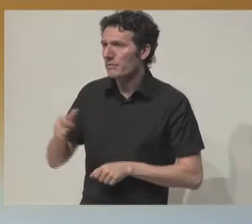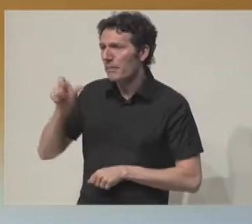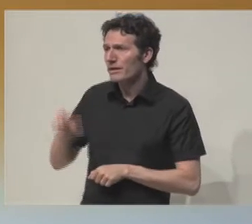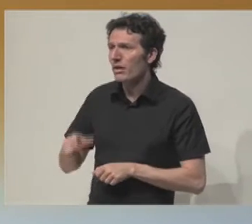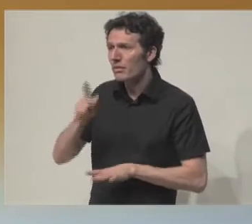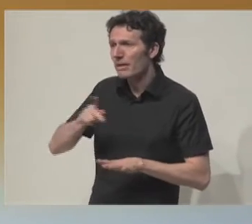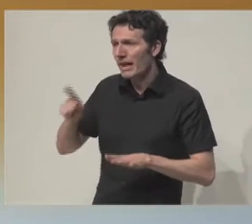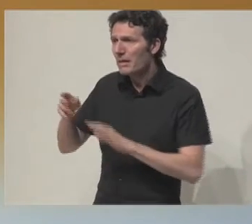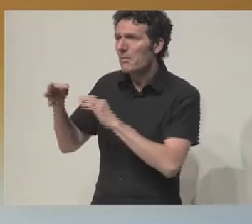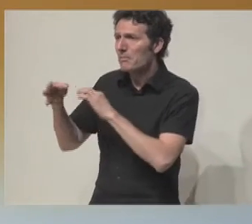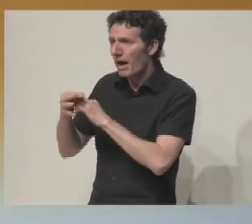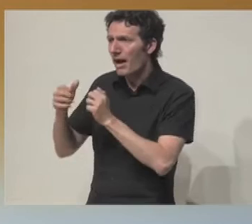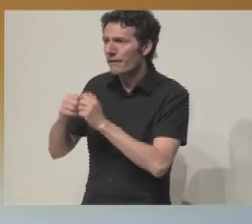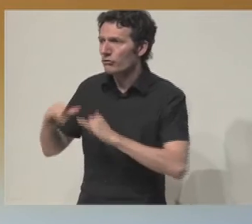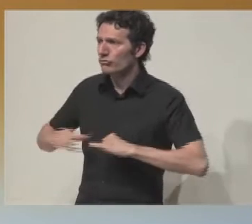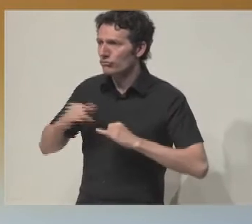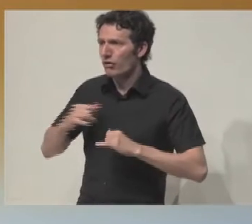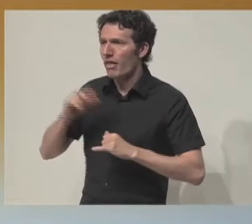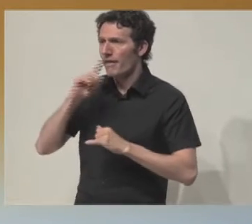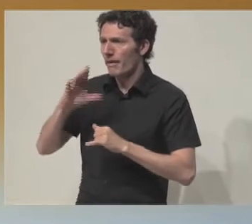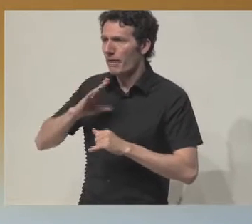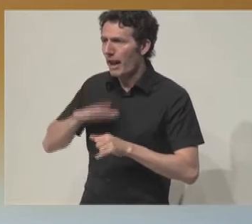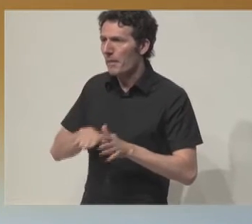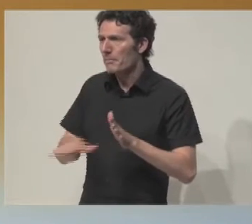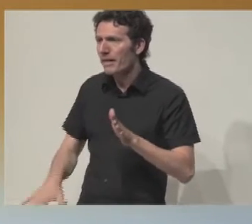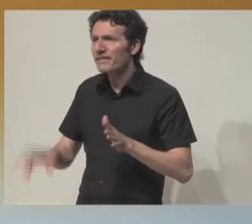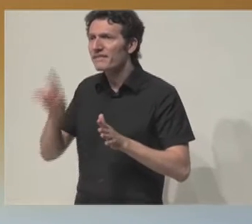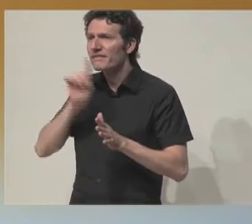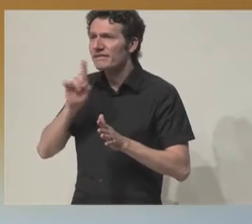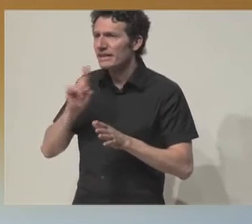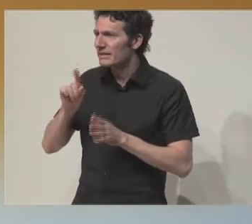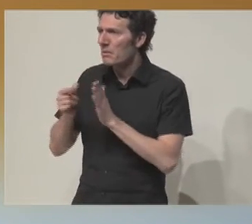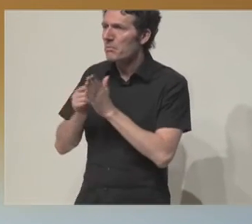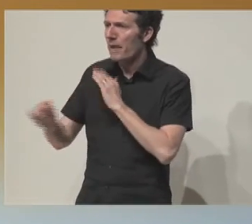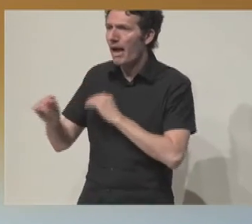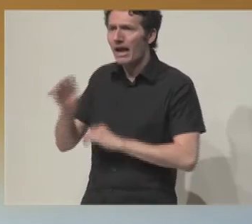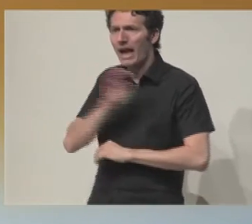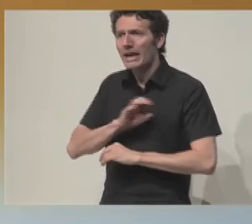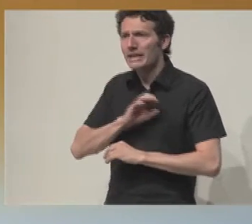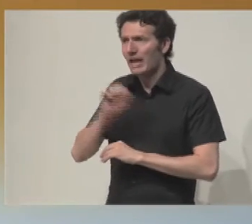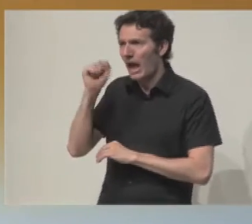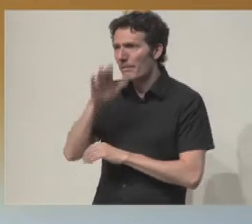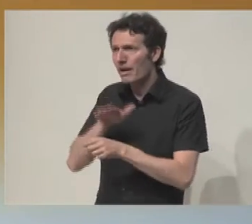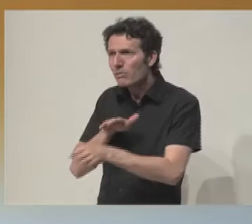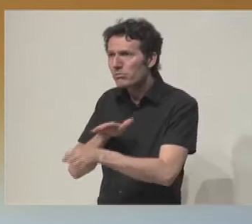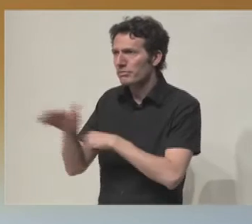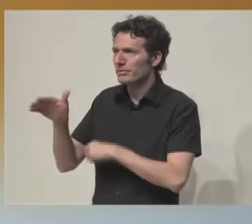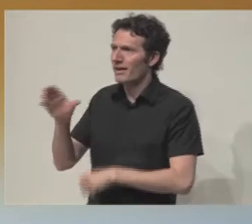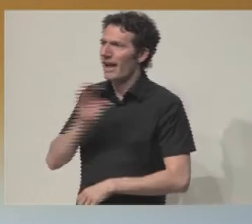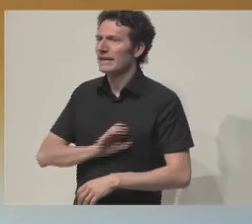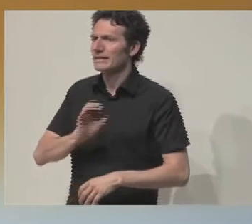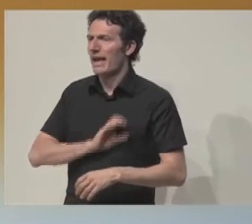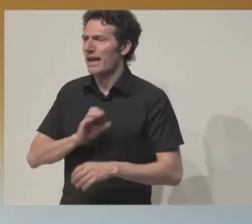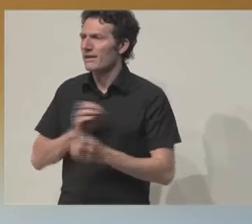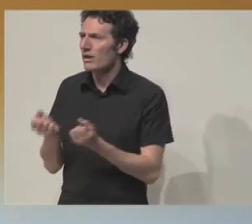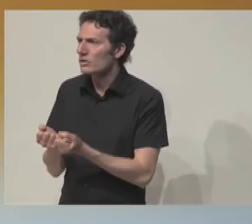qui était déjà marié avec une jeune femme qui avait déjà une petite fille n'était pas parti pour essayer parti aux états unis pour essayer de